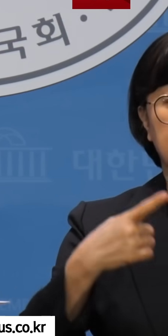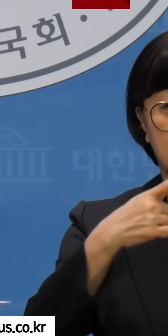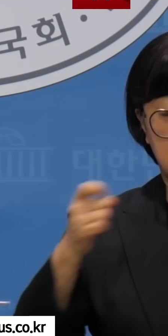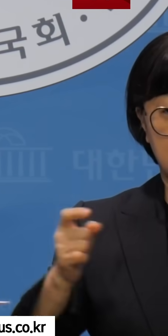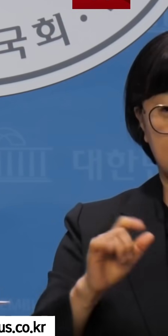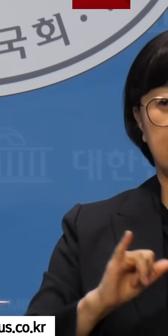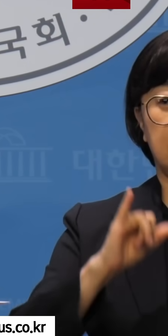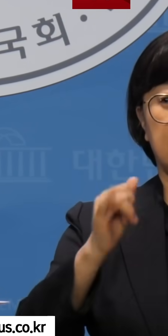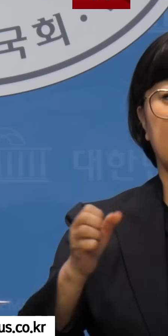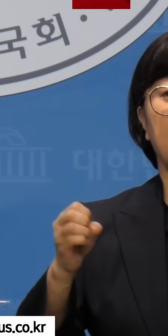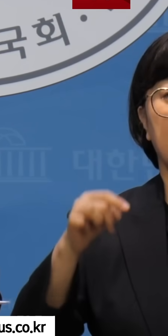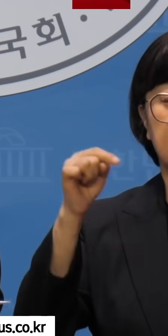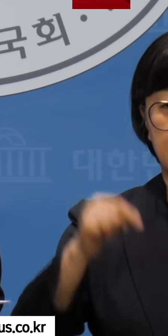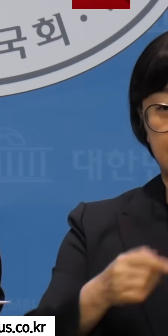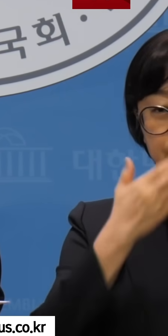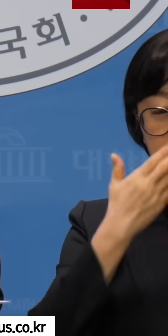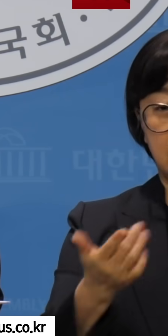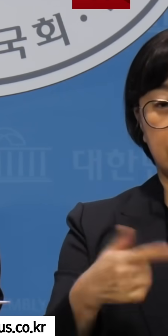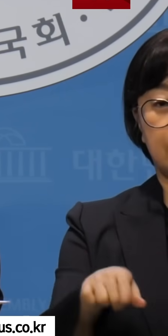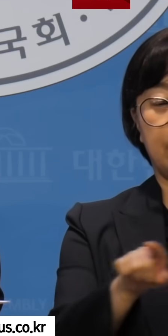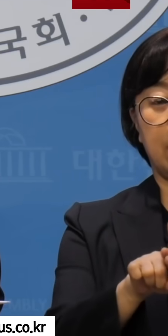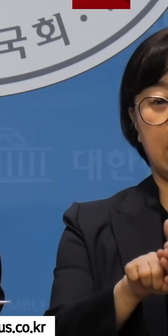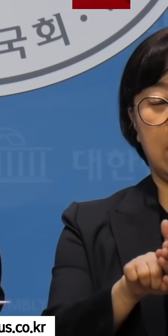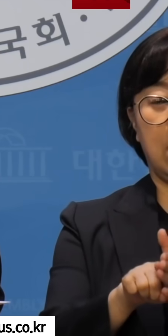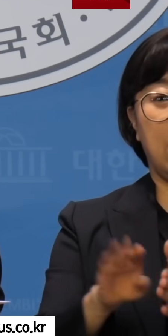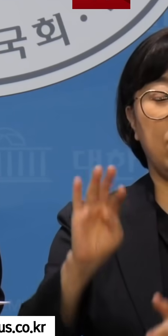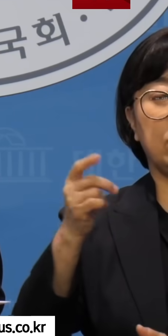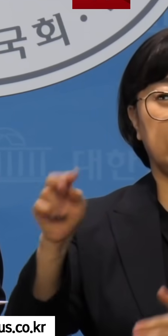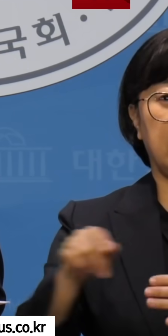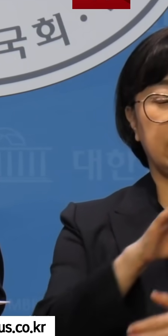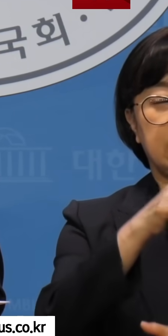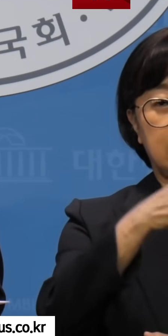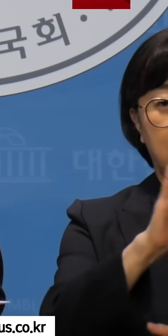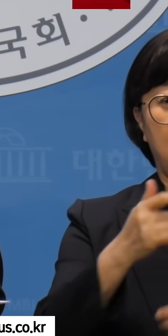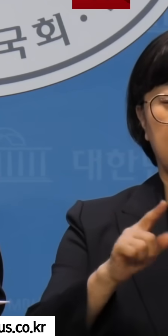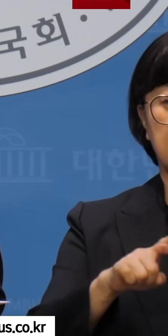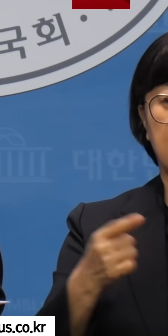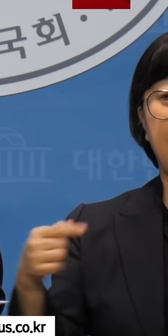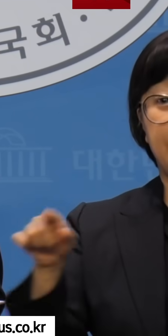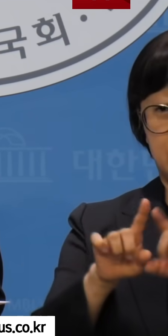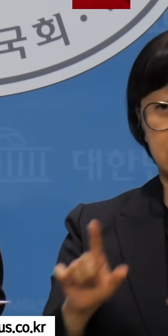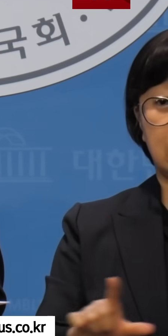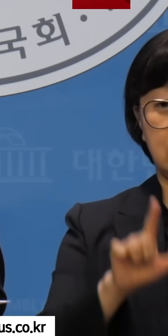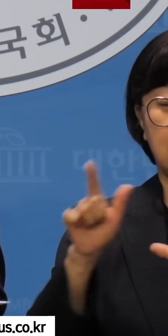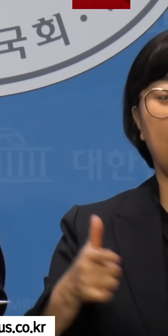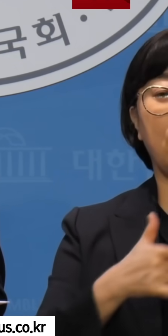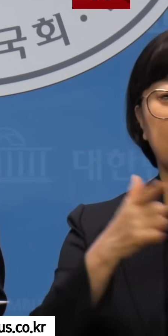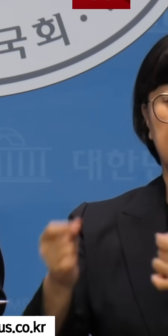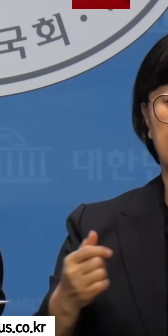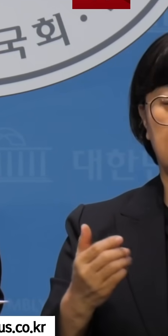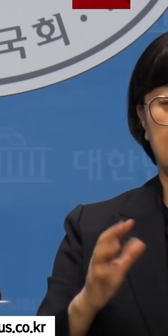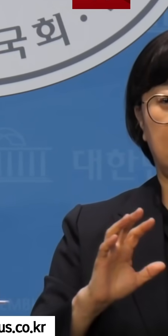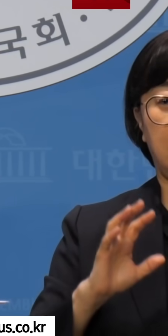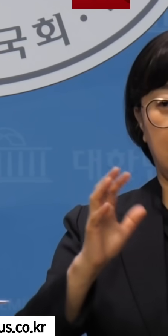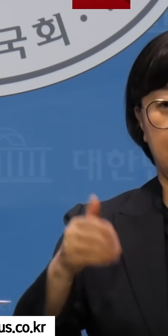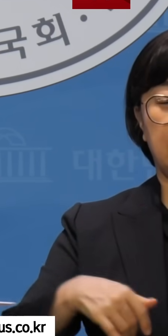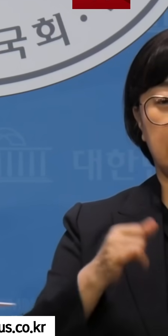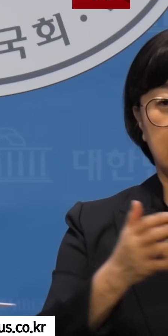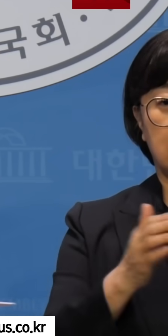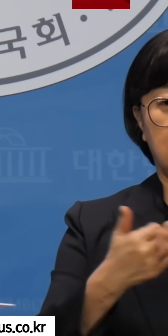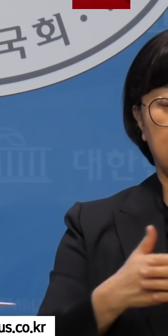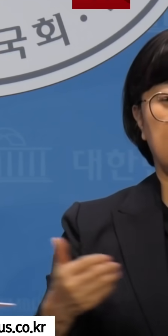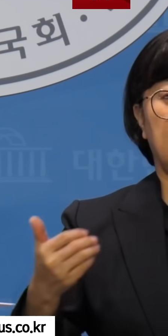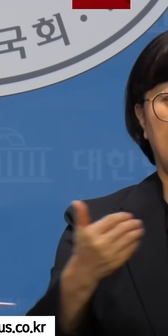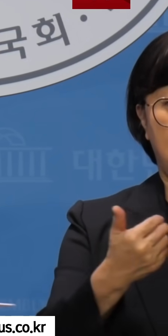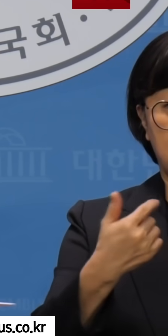세상에서 대화와 타협의 세상으로, 보수의 나라, 진보의 나라에서 함께 사는 모두의 나라로 갑시다. 우리는